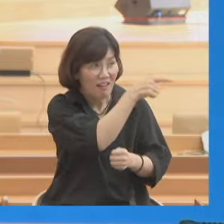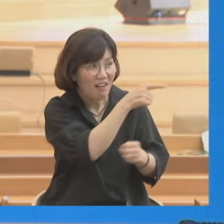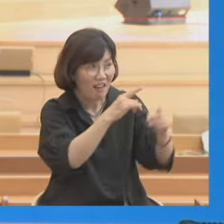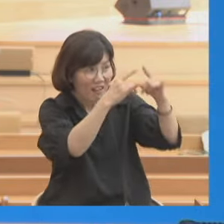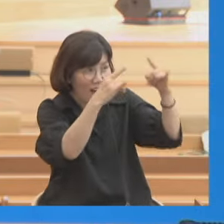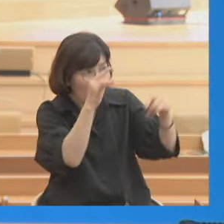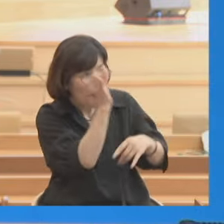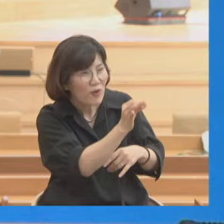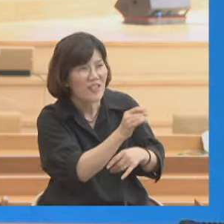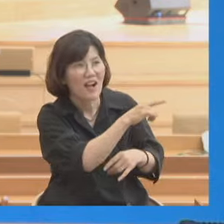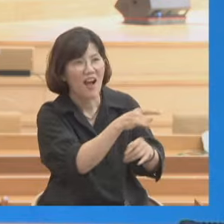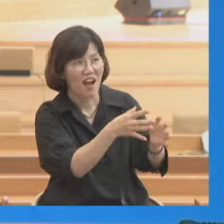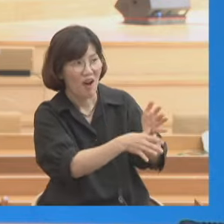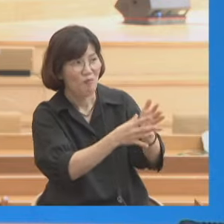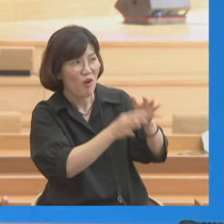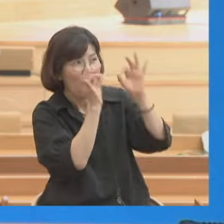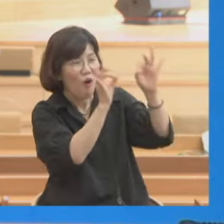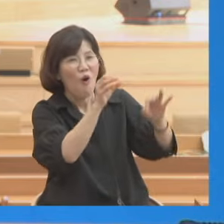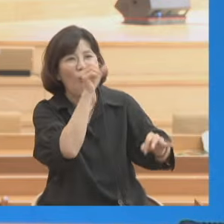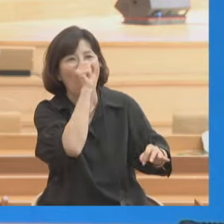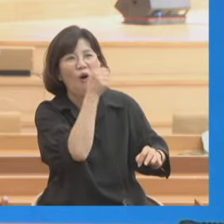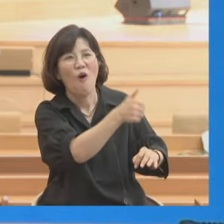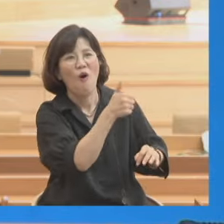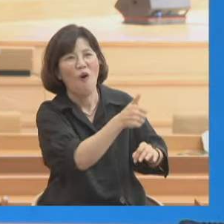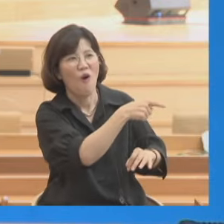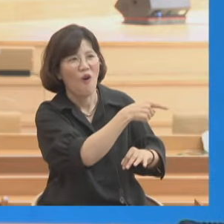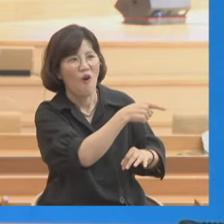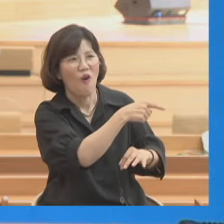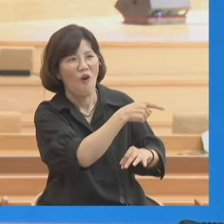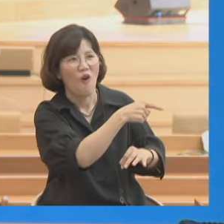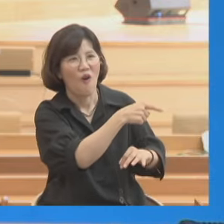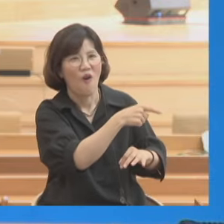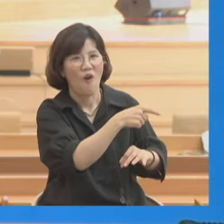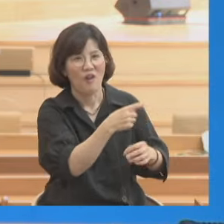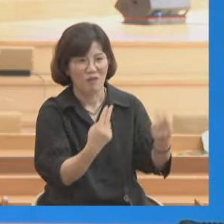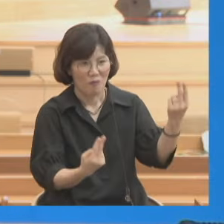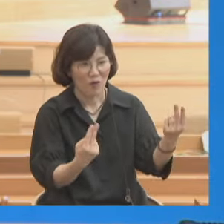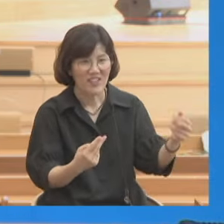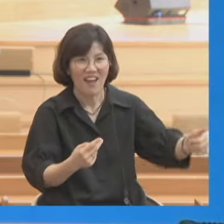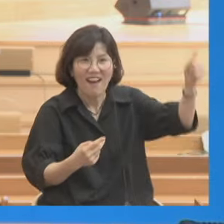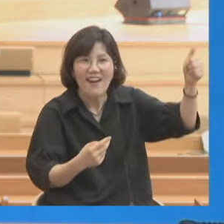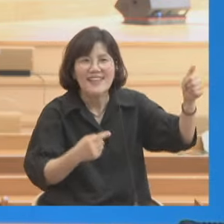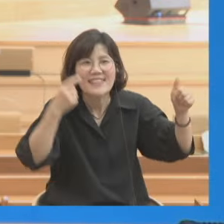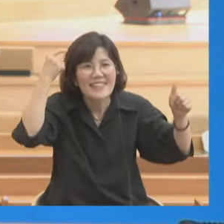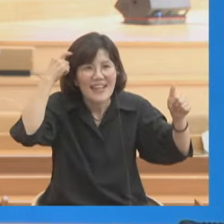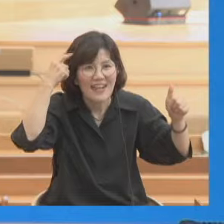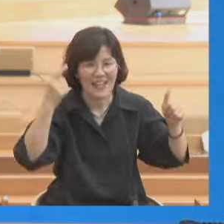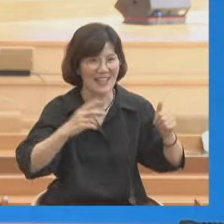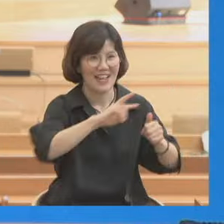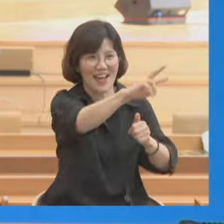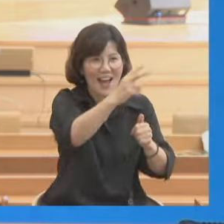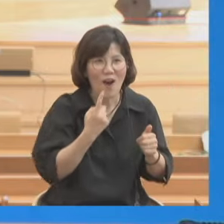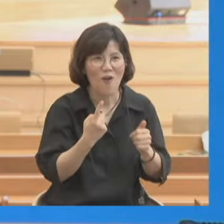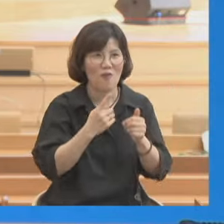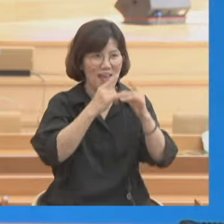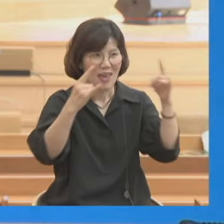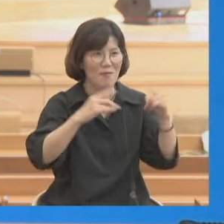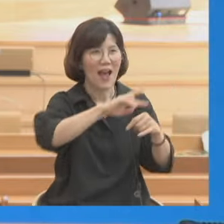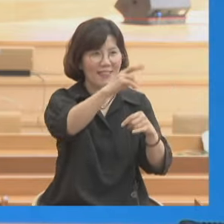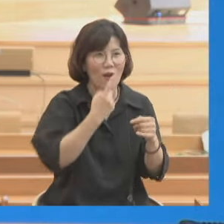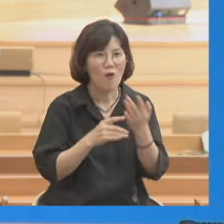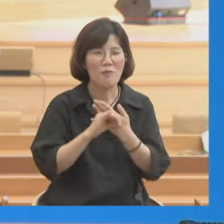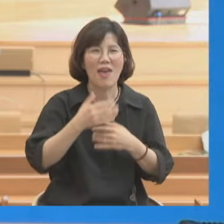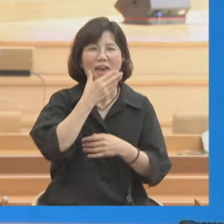보니까 더 때깔이 좋아. 더 럭셔리해. 그러니까 집에 캠핑을 다녀오면 행복해야